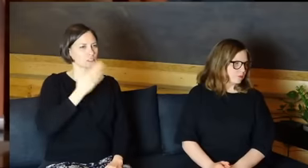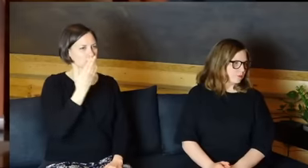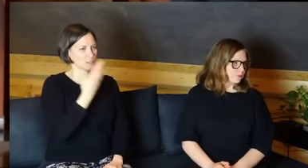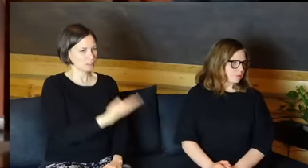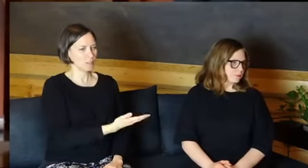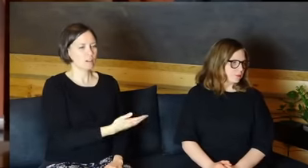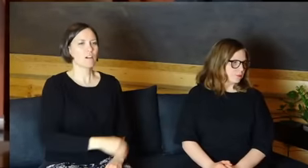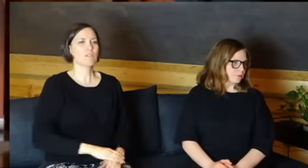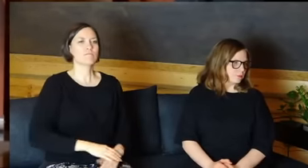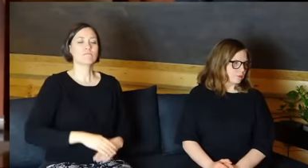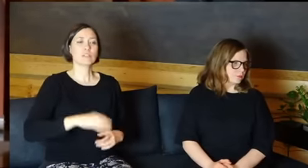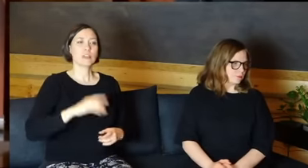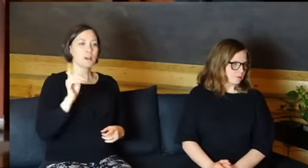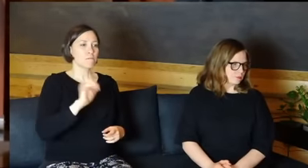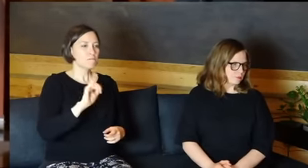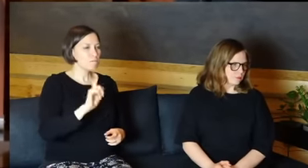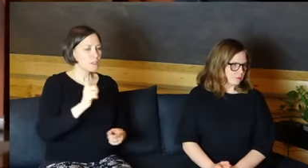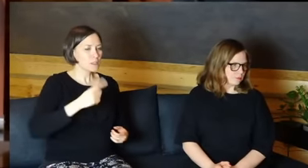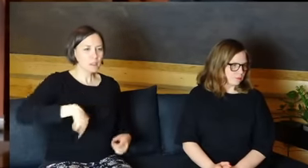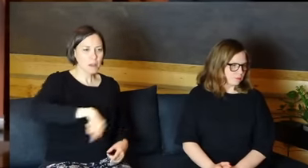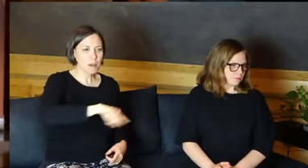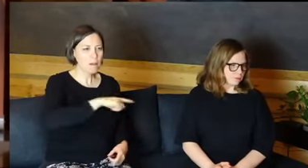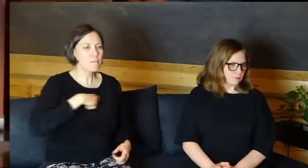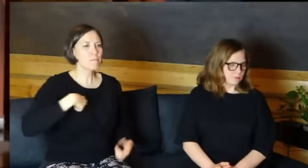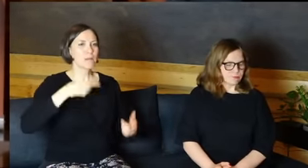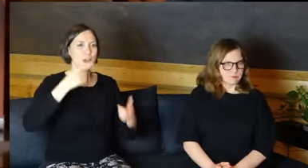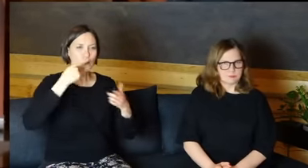edestämme. Mitä me olemme